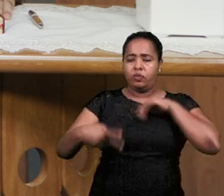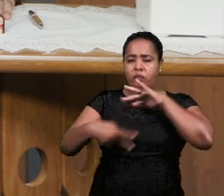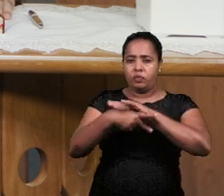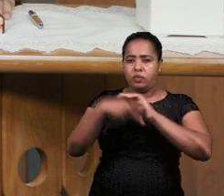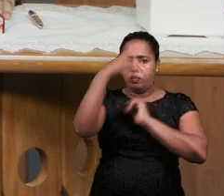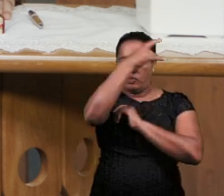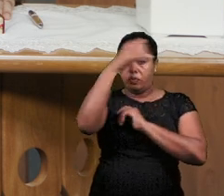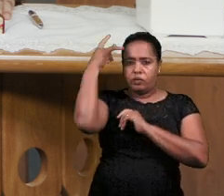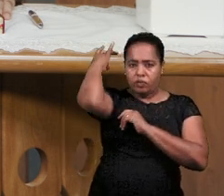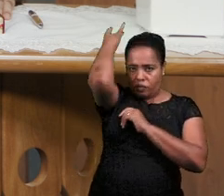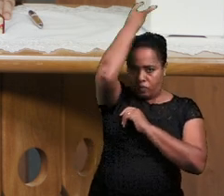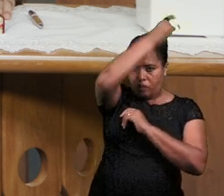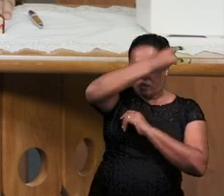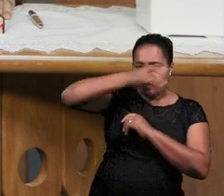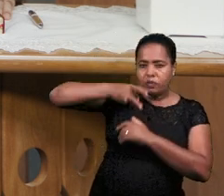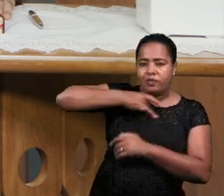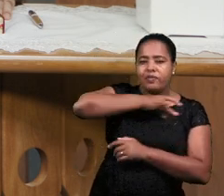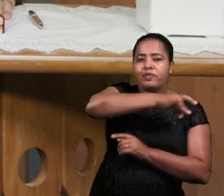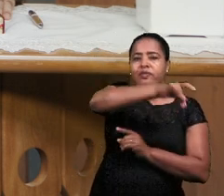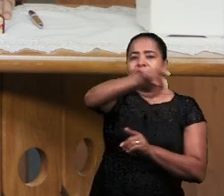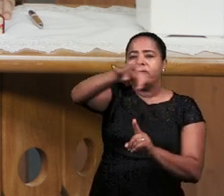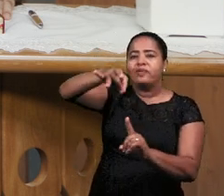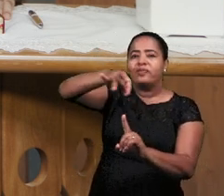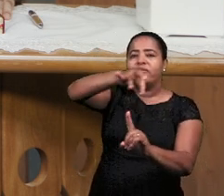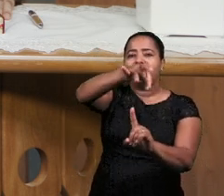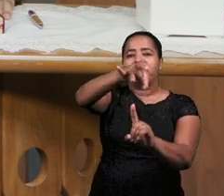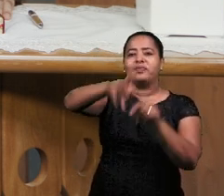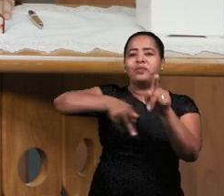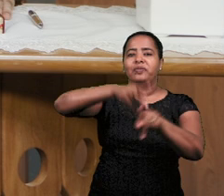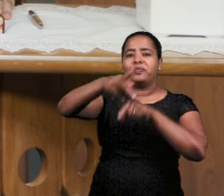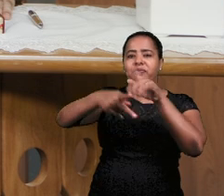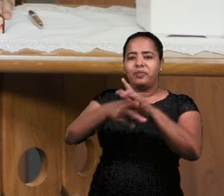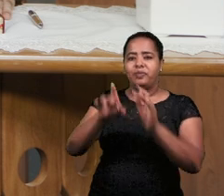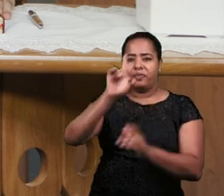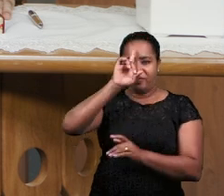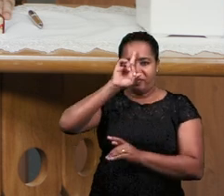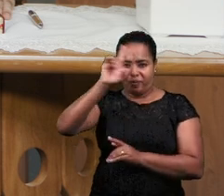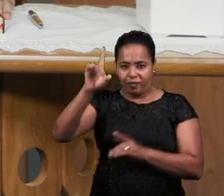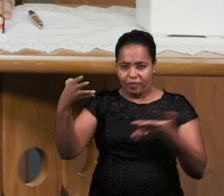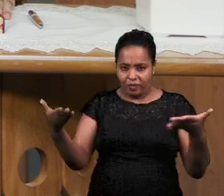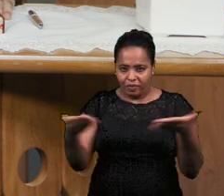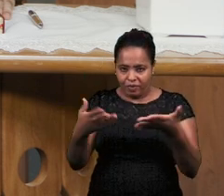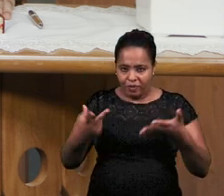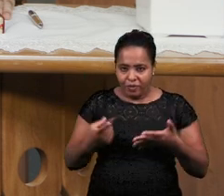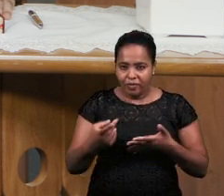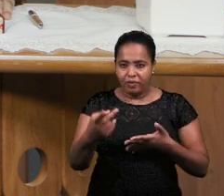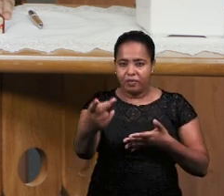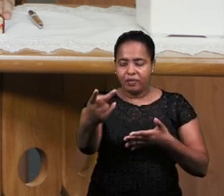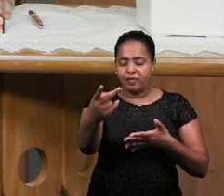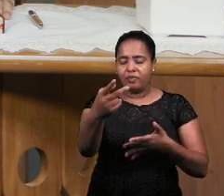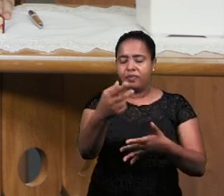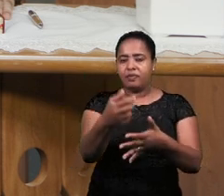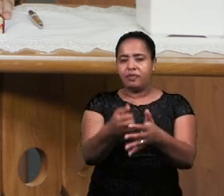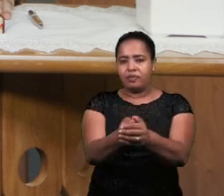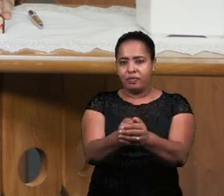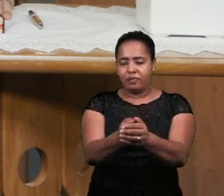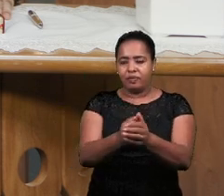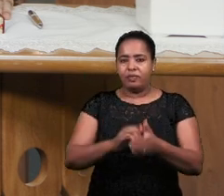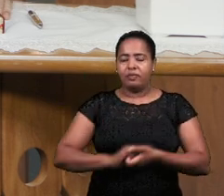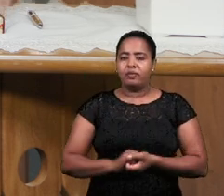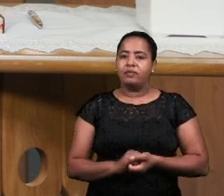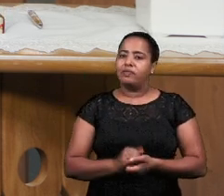Saint-Esprit, repose sur vous, frères et sœurs, sur tout le peuple de Dieu, depuis maintenant et pour toujours. Amen.